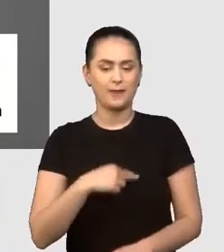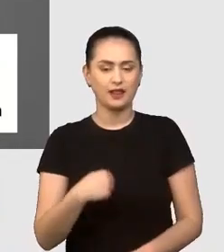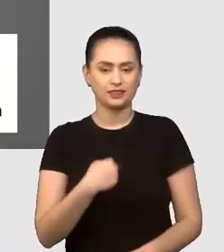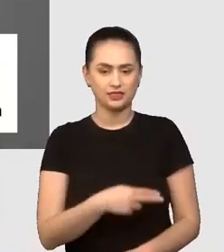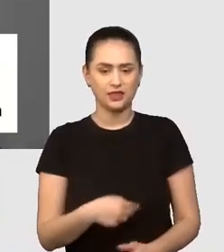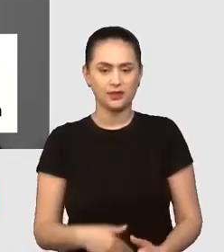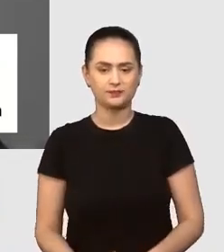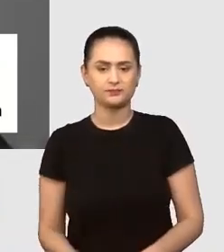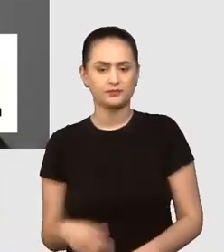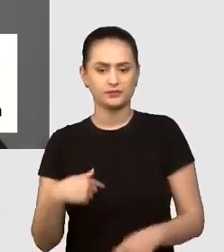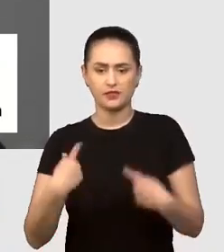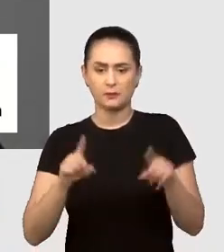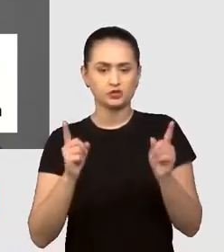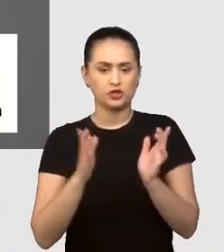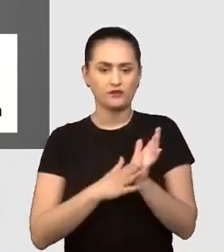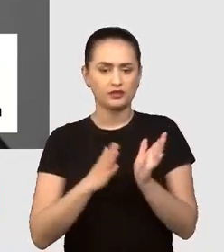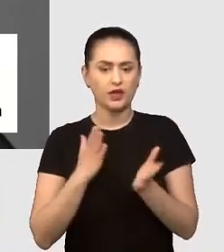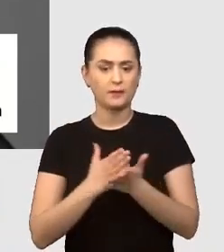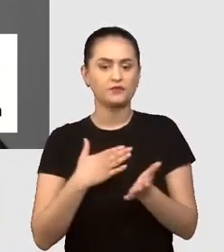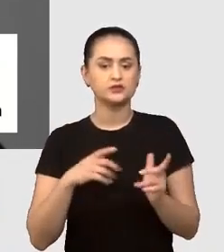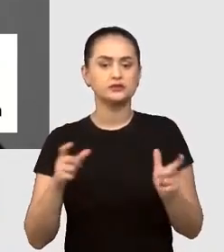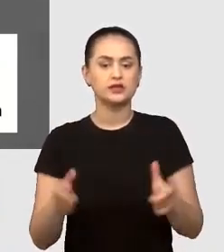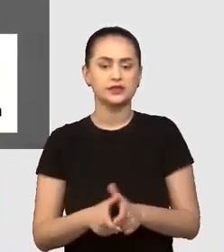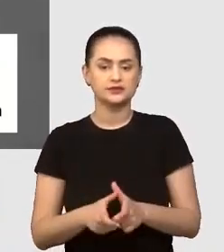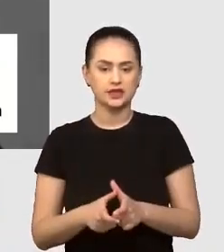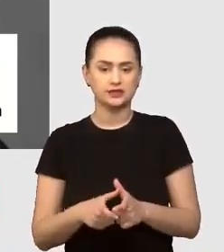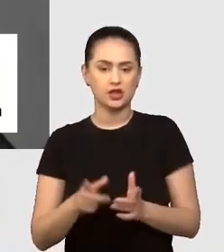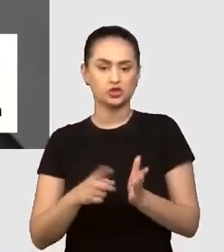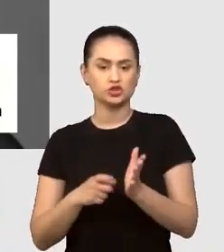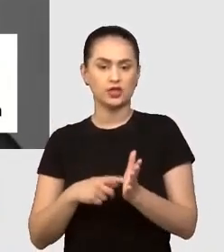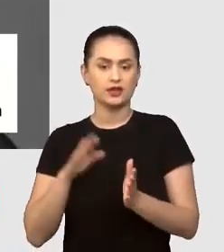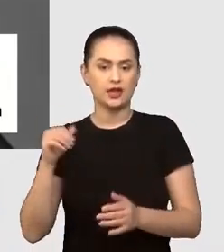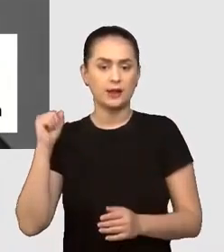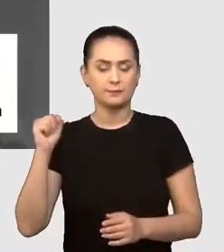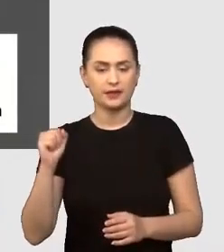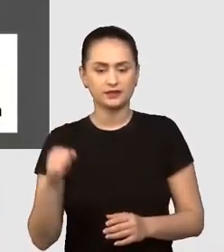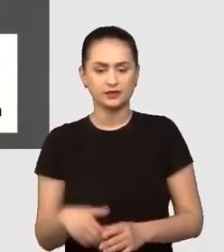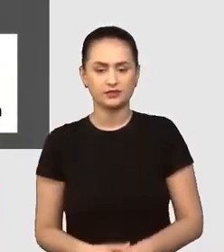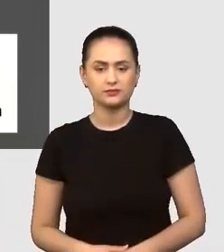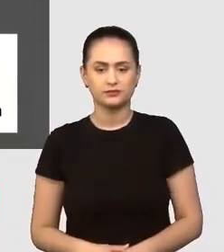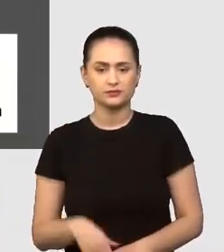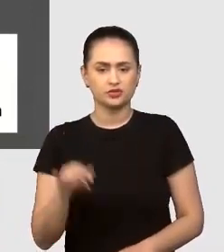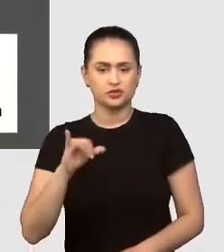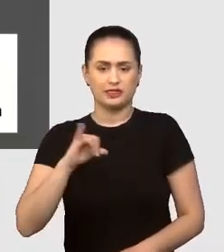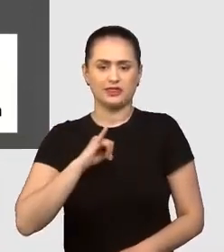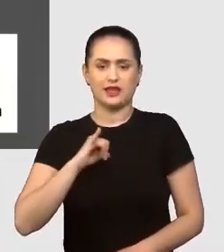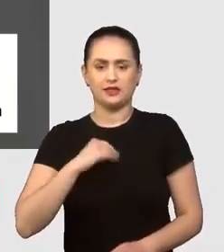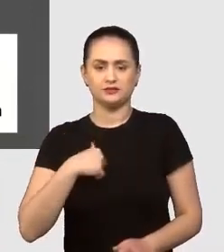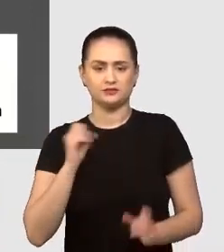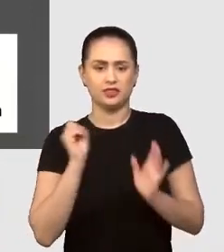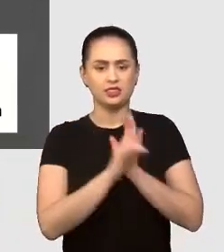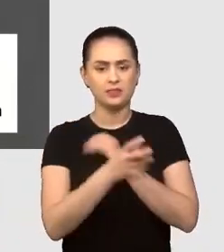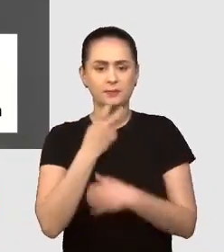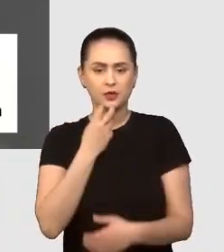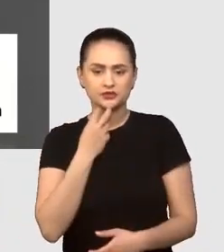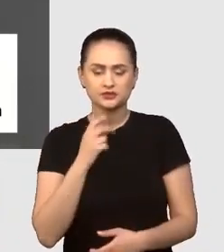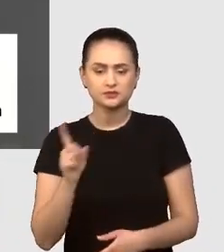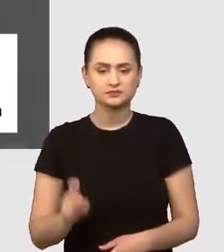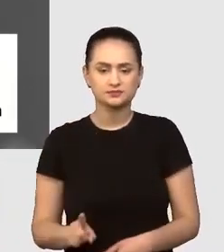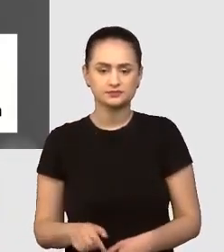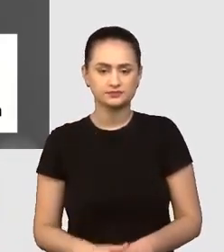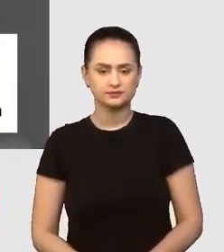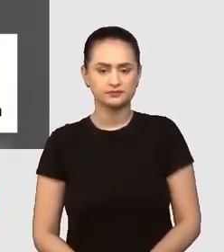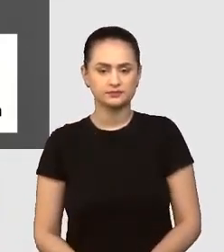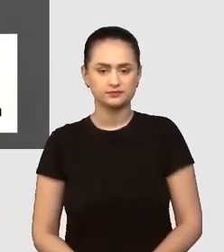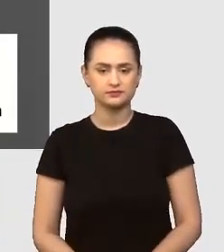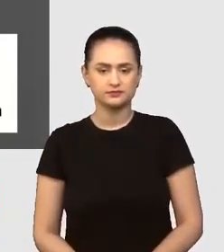opposition. I have no evidence that I was arrested at the Labour Party's request. Who on earth would have an interest in reporting